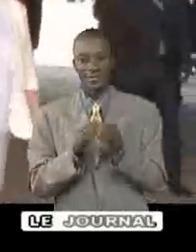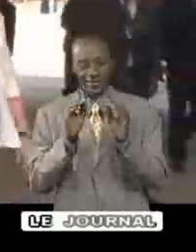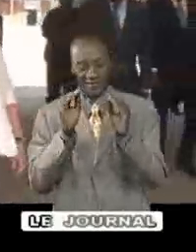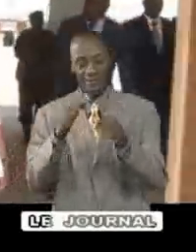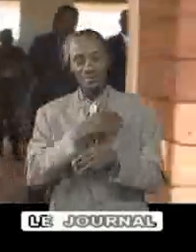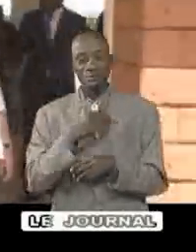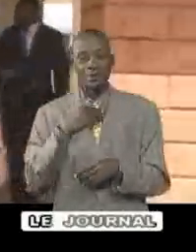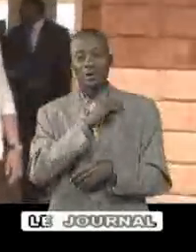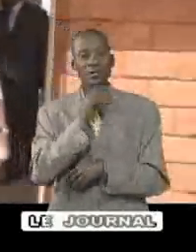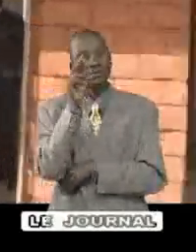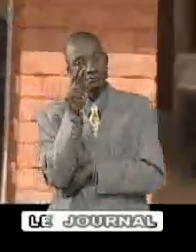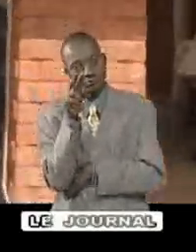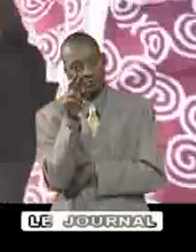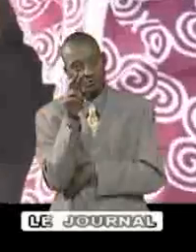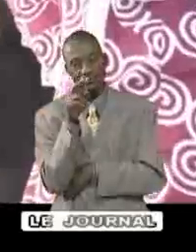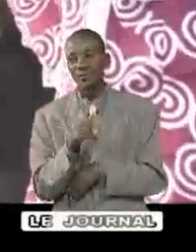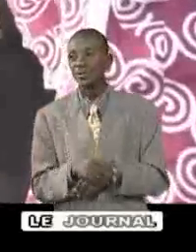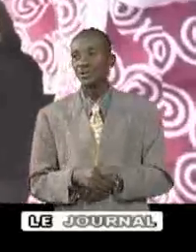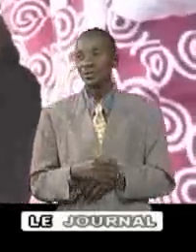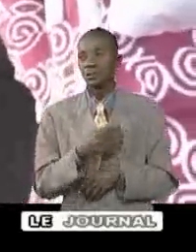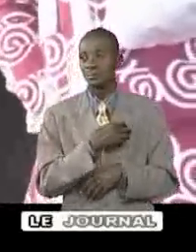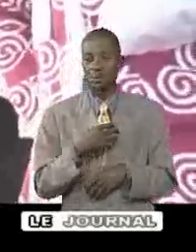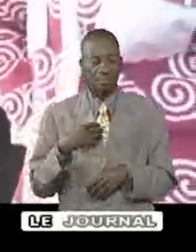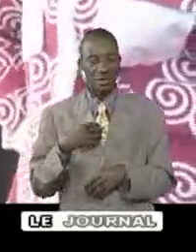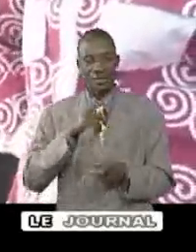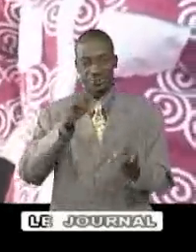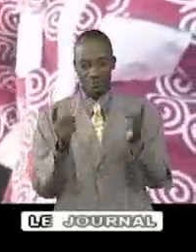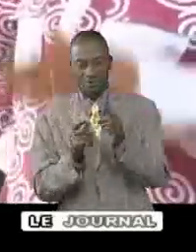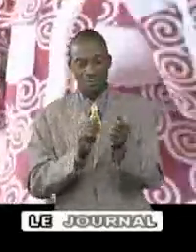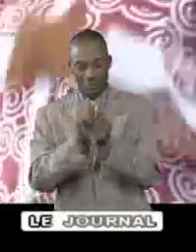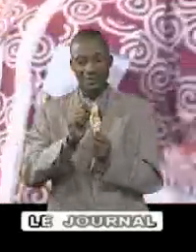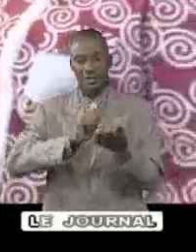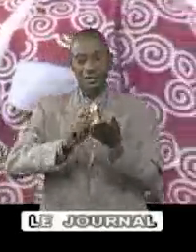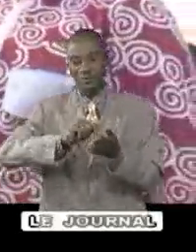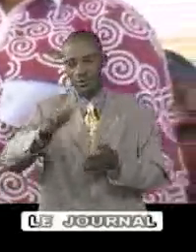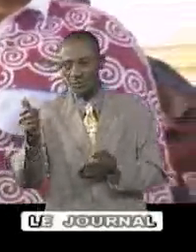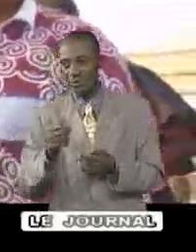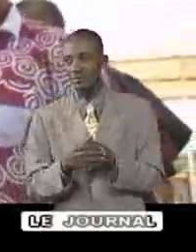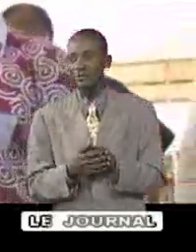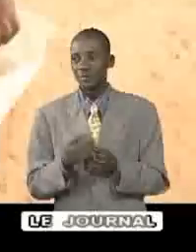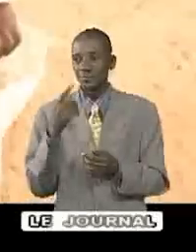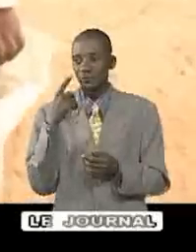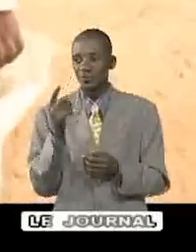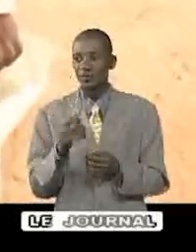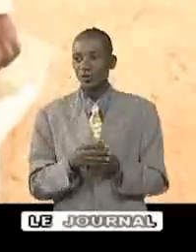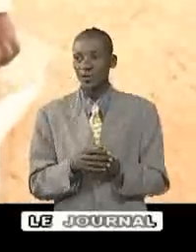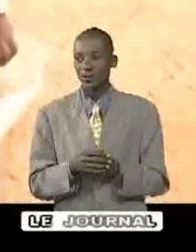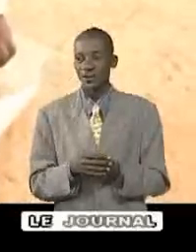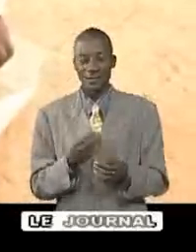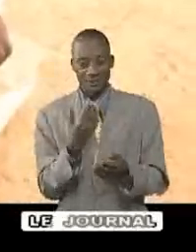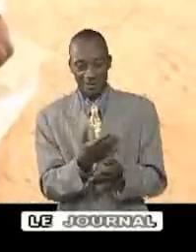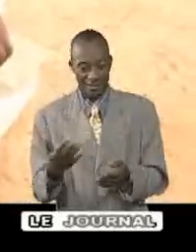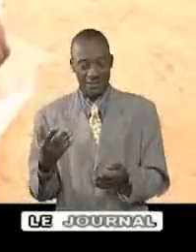salle de classe à une autre, elle découvre les enseignements des diverses options de cette école qui sont la mécanique générale